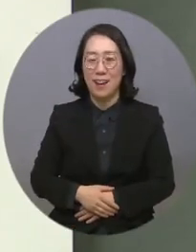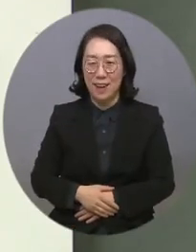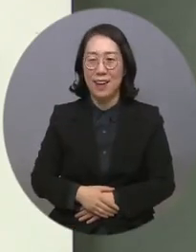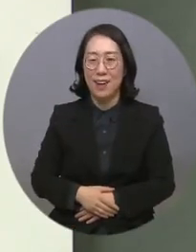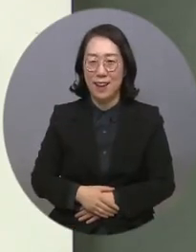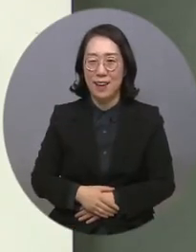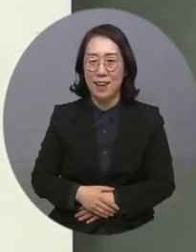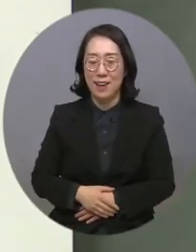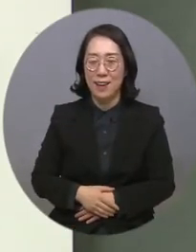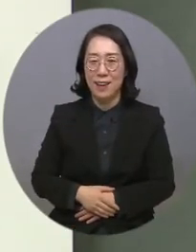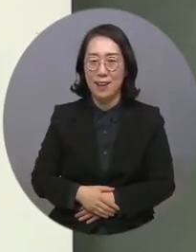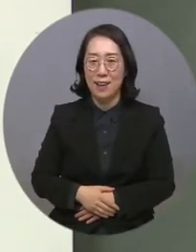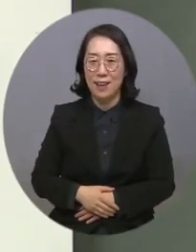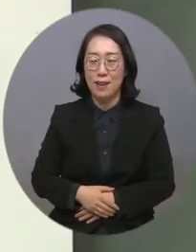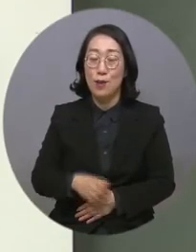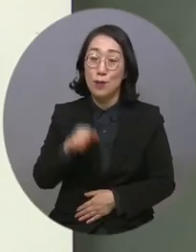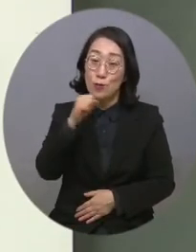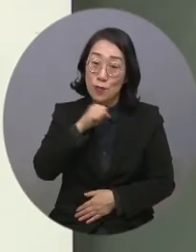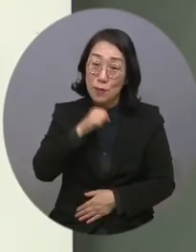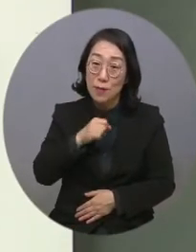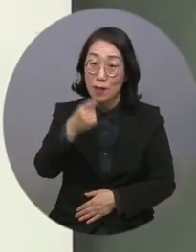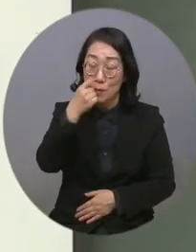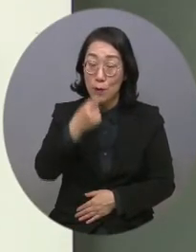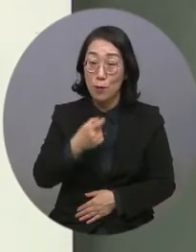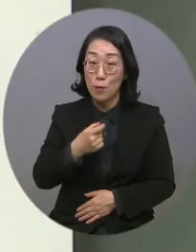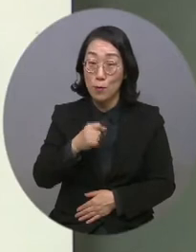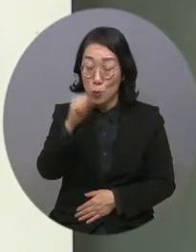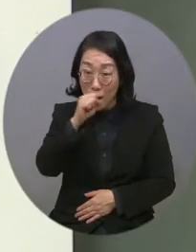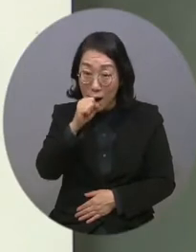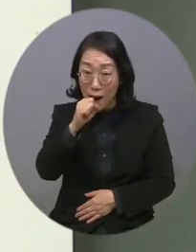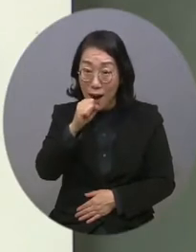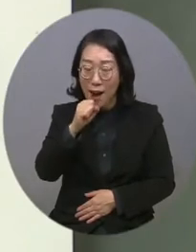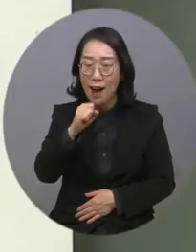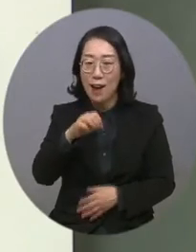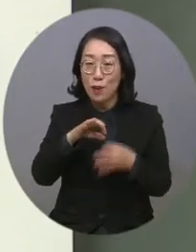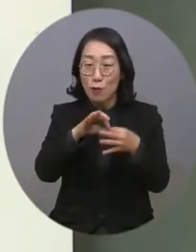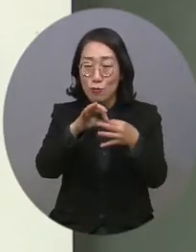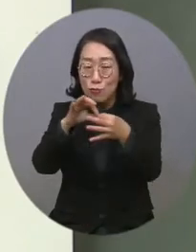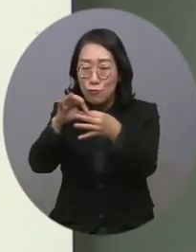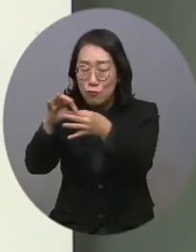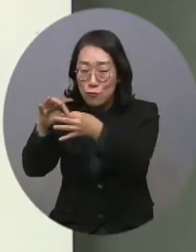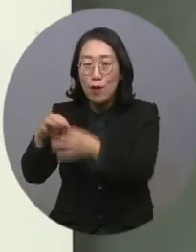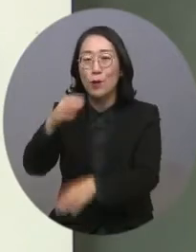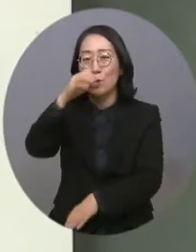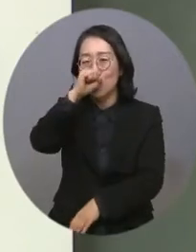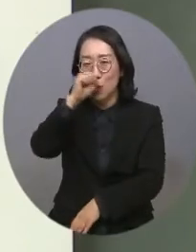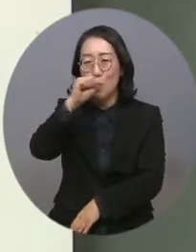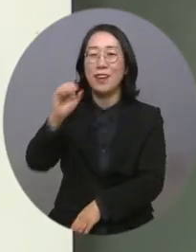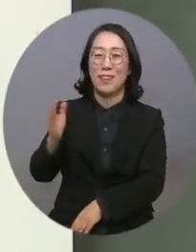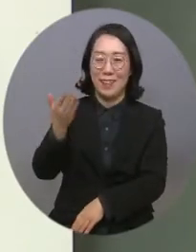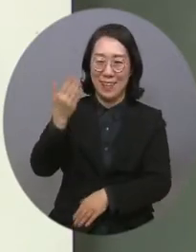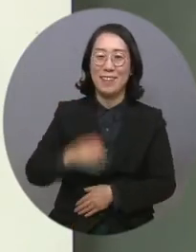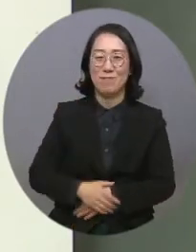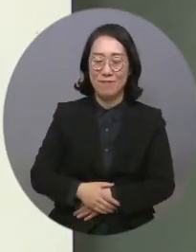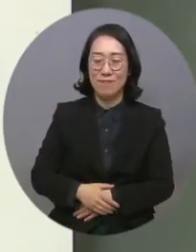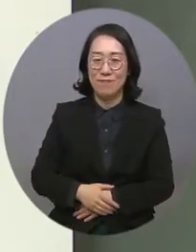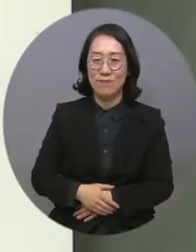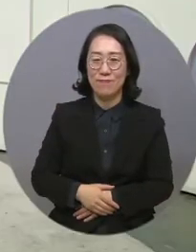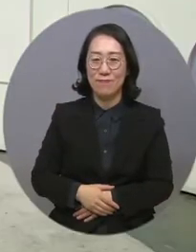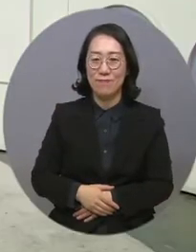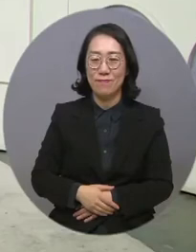예, 뭐 이래저래 취미 삼아 좋아하다 보니까 예. 인연이 있다 보니까 네네. 막 그런 관계성을 유지하시게 됐군요.